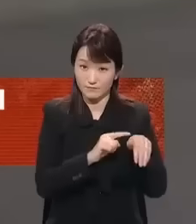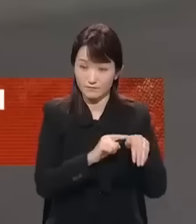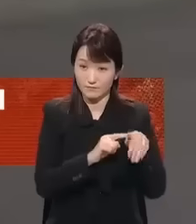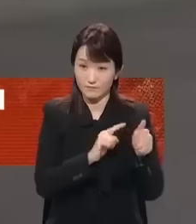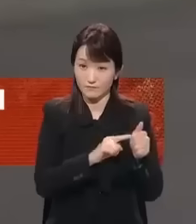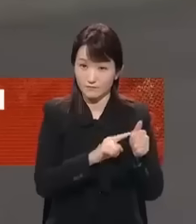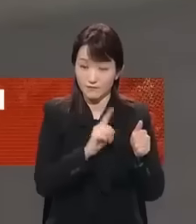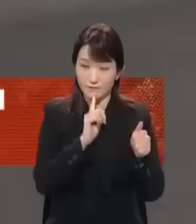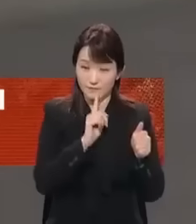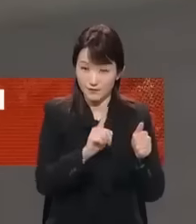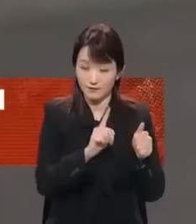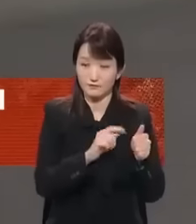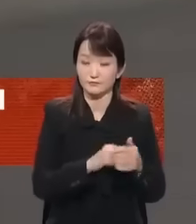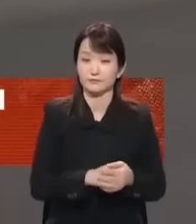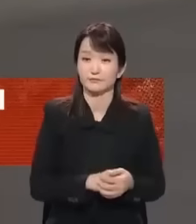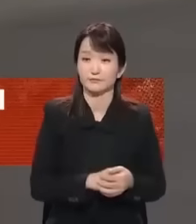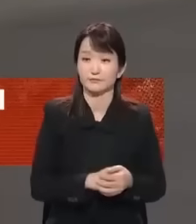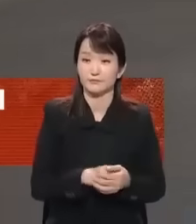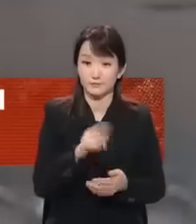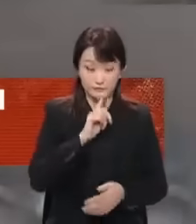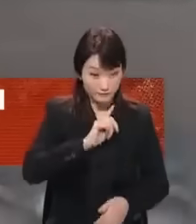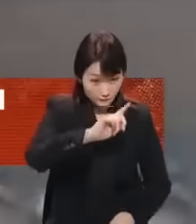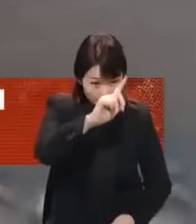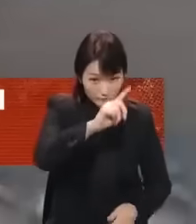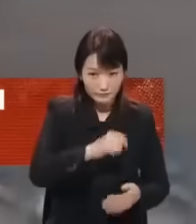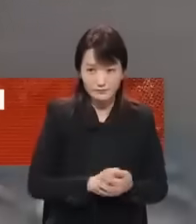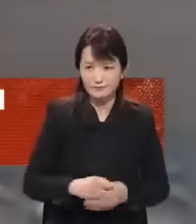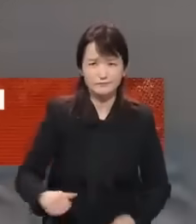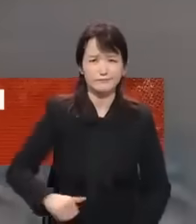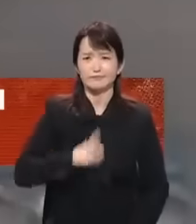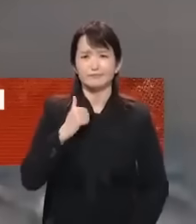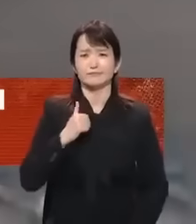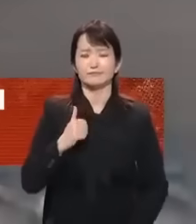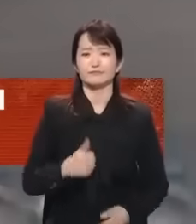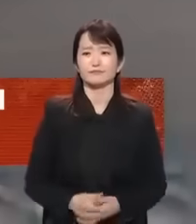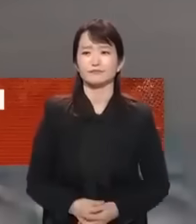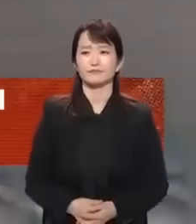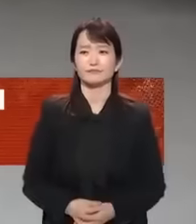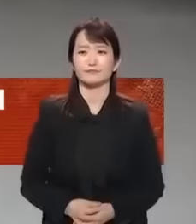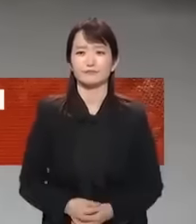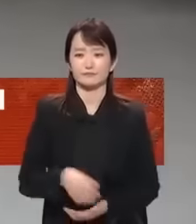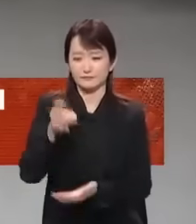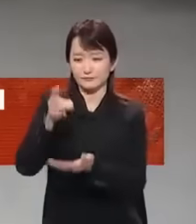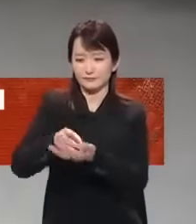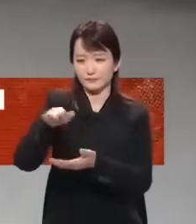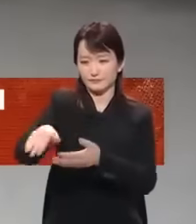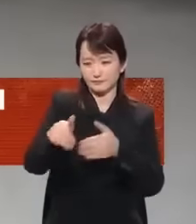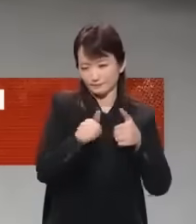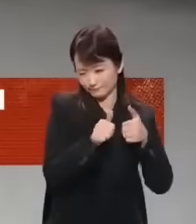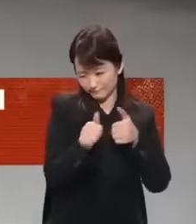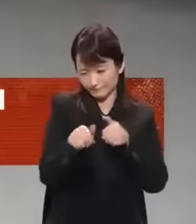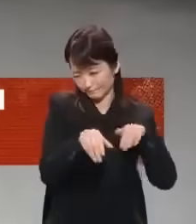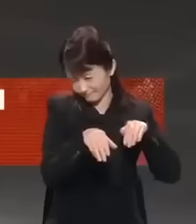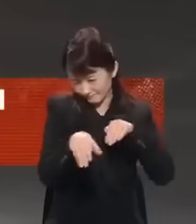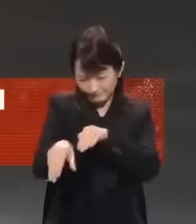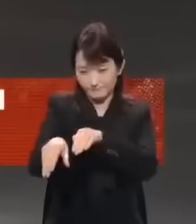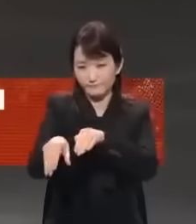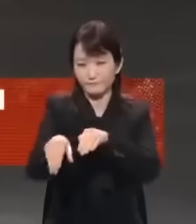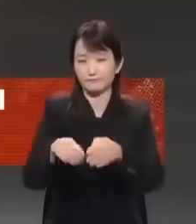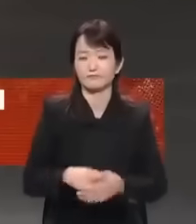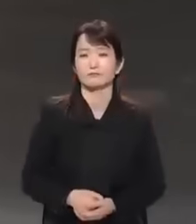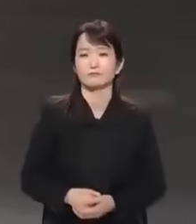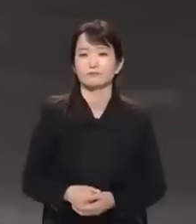이렇게 얘기를 하고 그다음에 이제 신고를 했는데 너무 화관 하시고 그러니까 이제 천안까지 쫓아온 거였어요 근데 이제